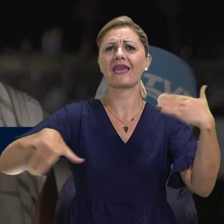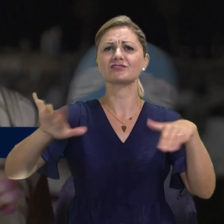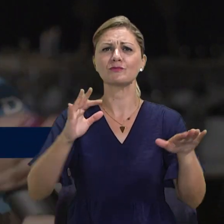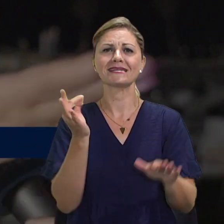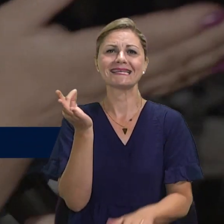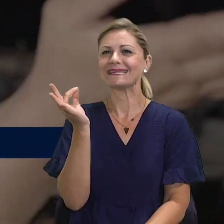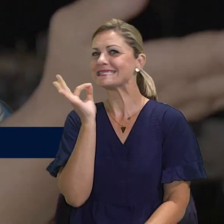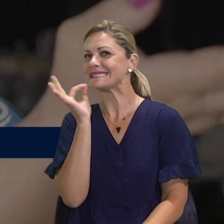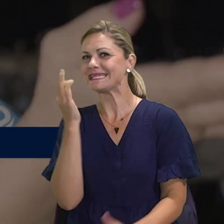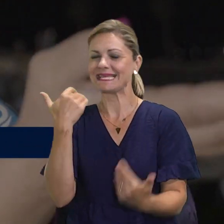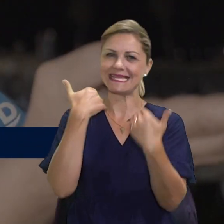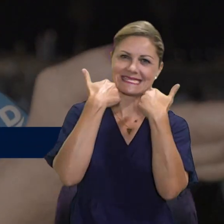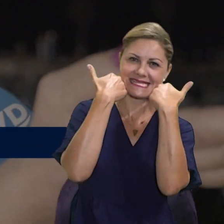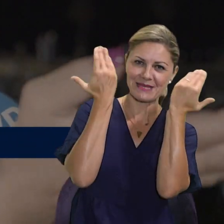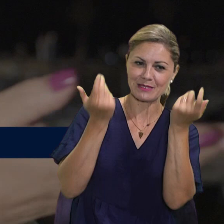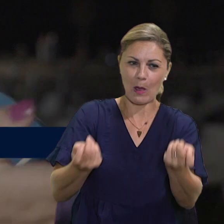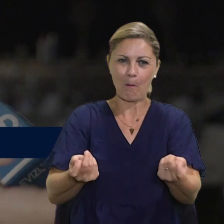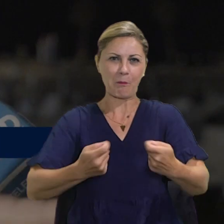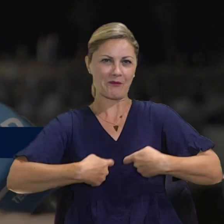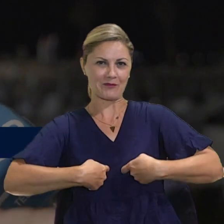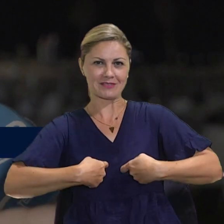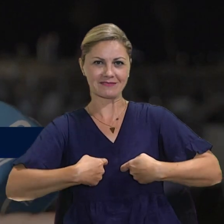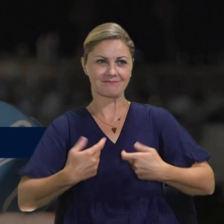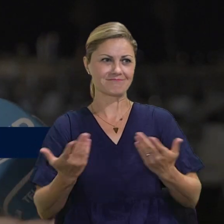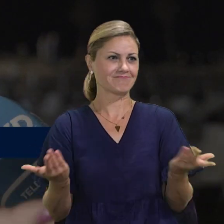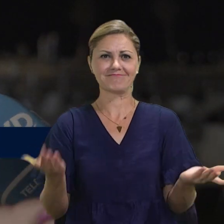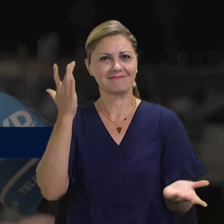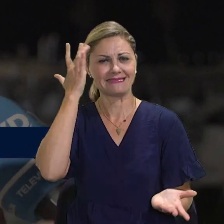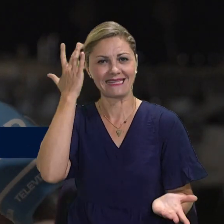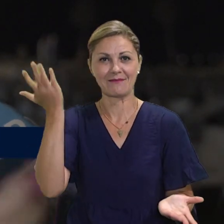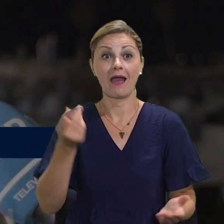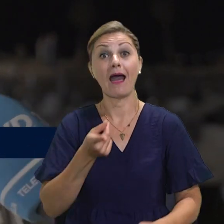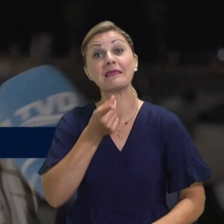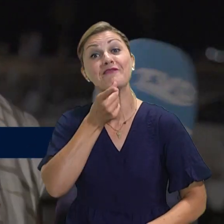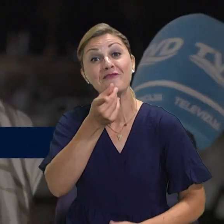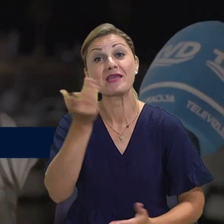malo pleše? Ne znam. Ustručavaju se vjerovatno, nemam